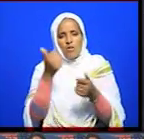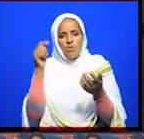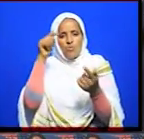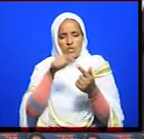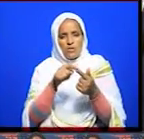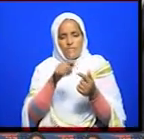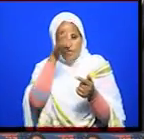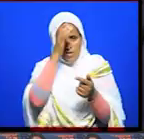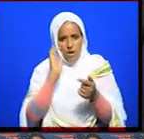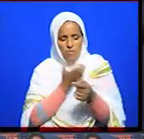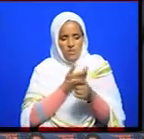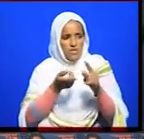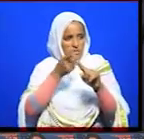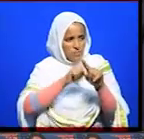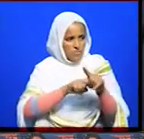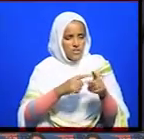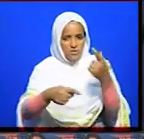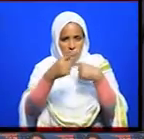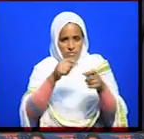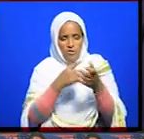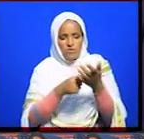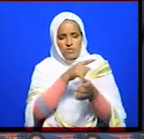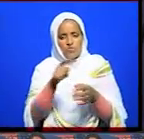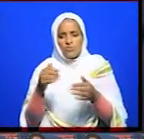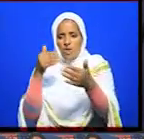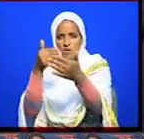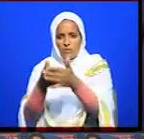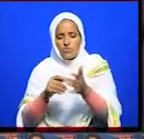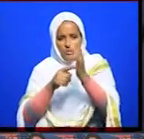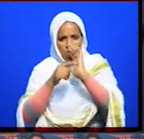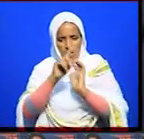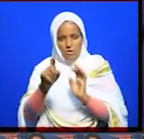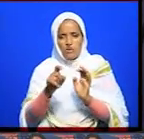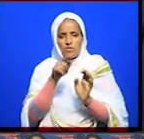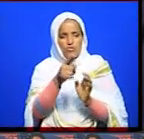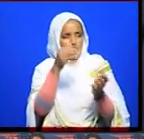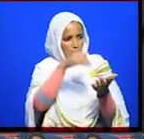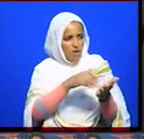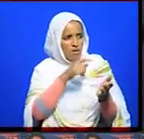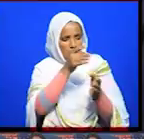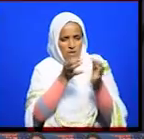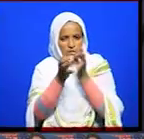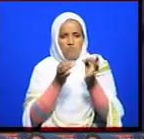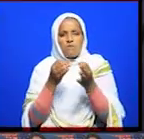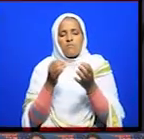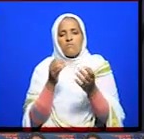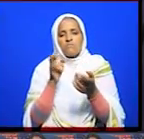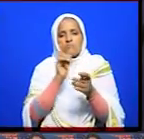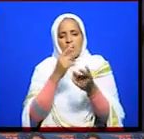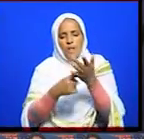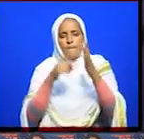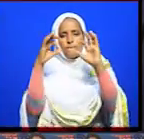እንመለሳለን። ሌላው እንደው ወደ አባታችን እንመለስና እንደው ለእነሱ ያቀረብኩትን ጥያቄ ለእርሶም ልድገመው እና